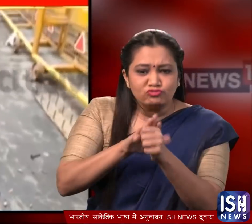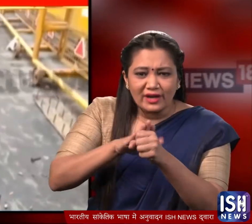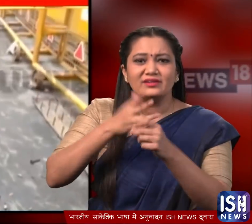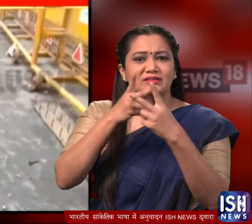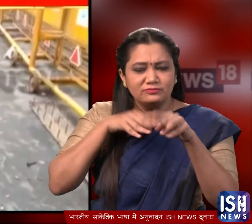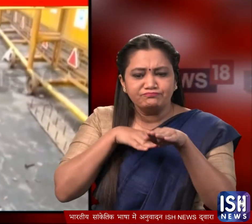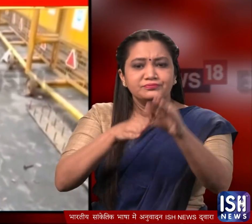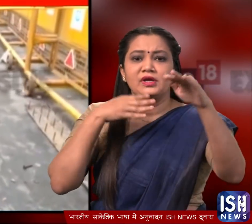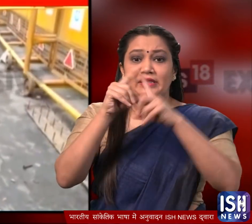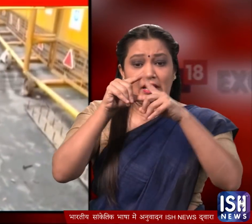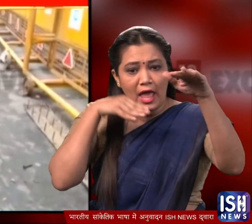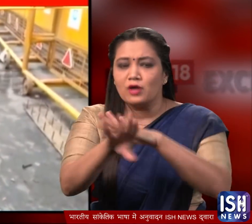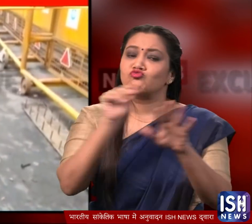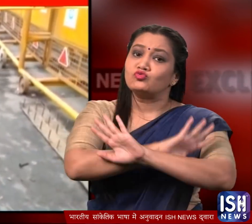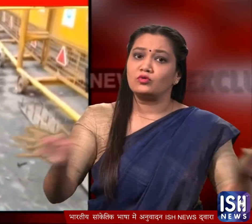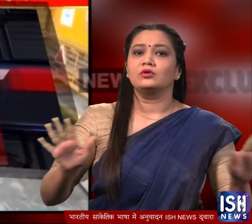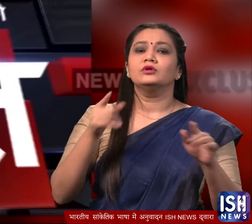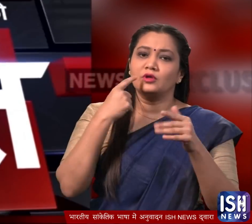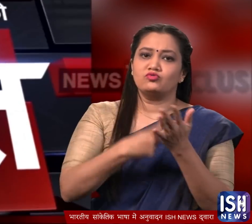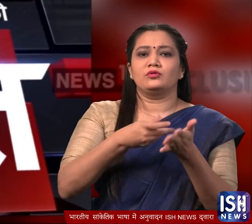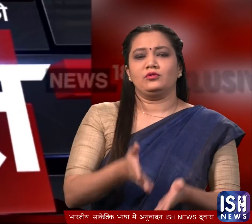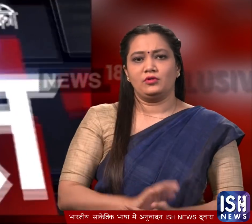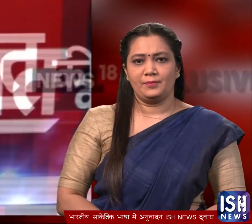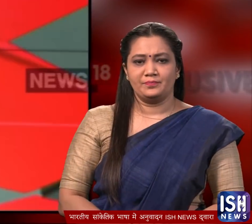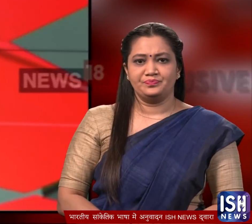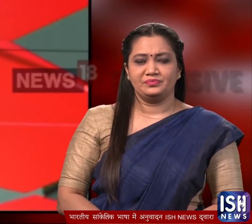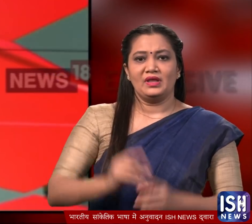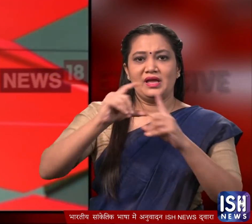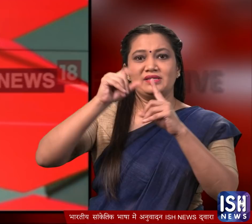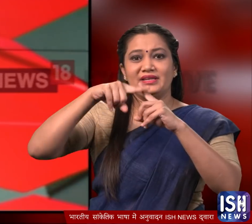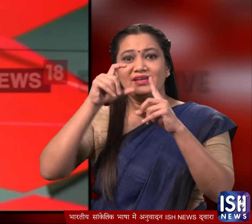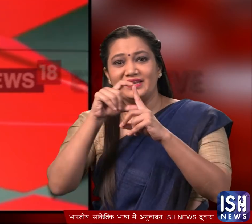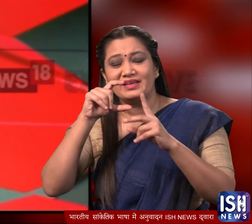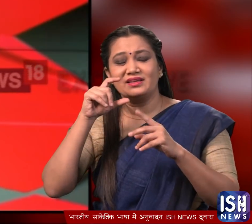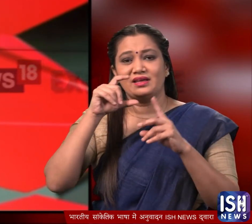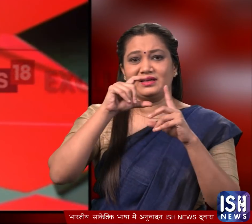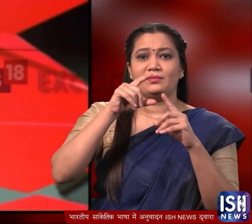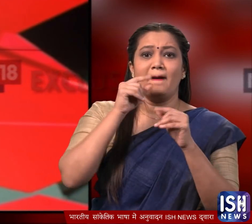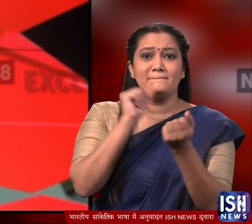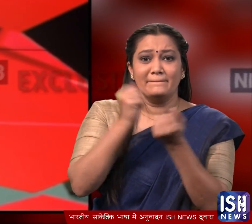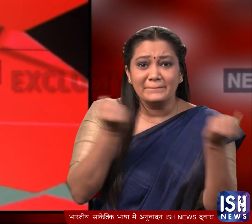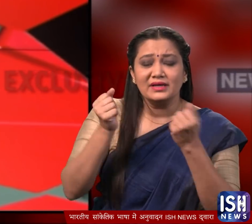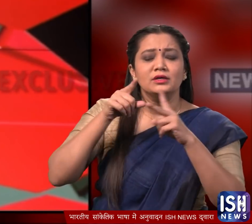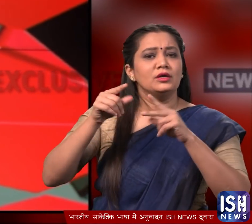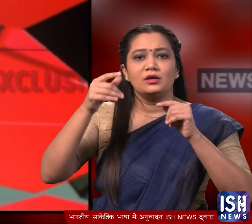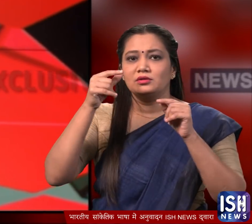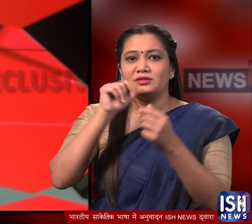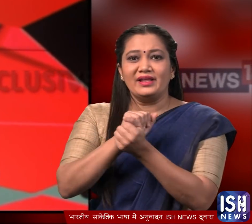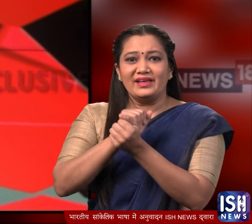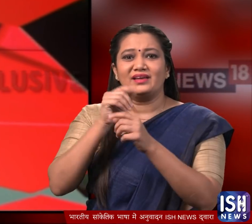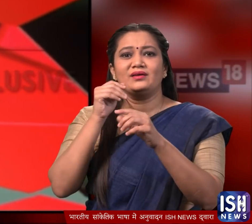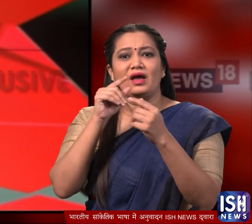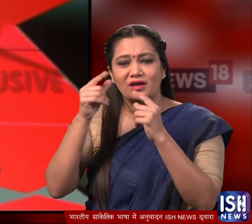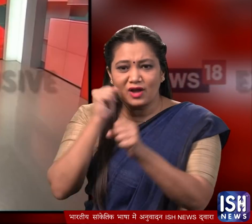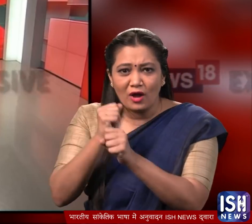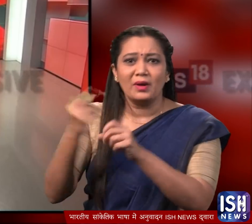हुड़दंगी ट्रैक्टर या किसी और तरीके से राजधानी में घुस ना सके। डीटीसी बसों को लेकर दिल्ली सरकार के फैसले पर घमासान मच गया। न्यूज़ 18 की प्रियंका